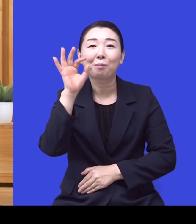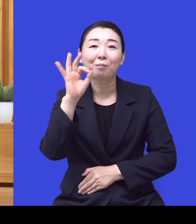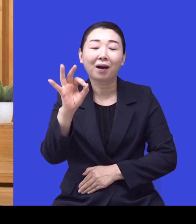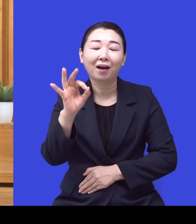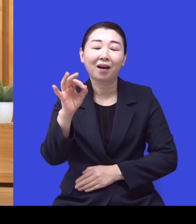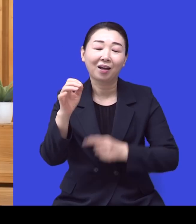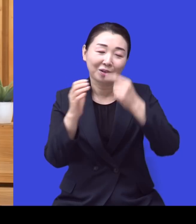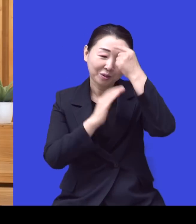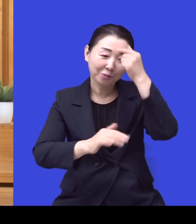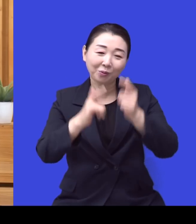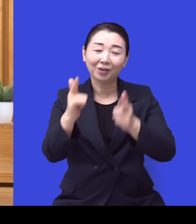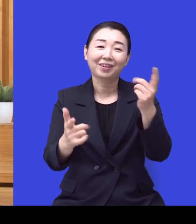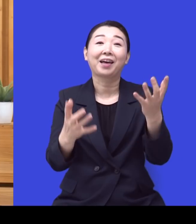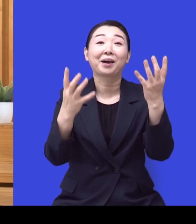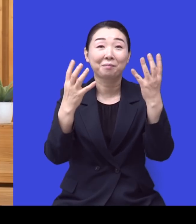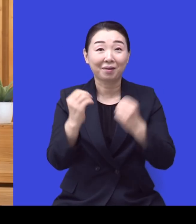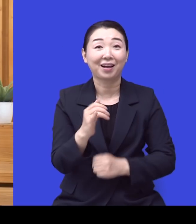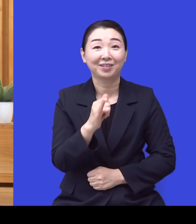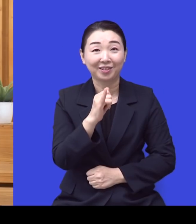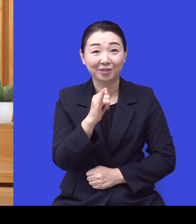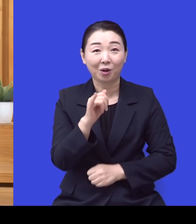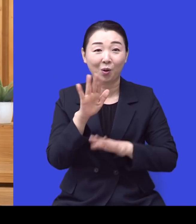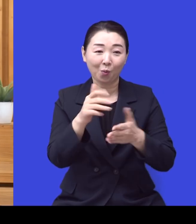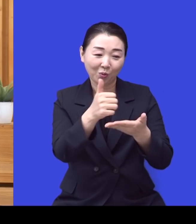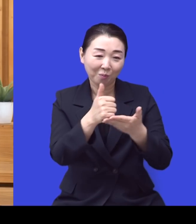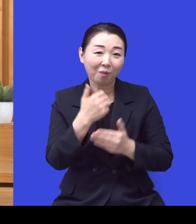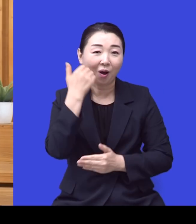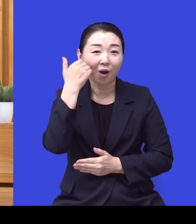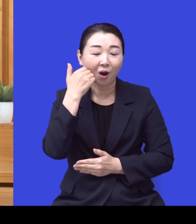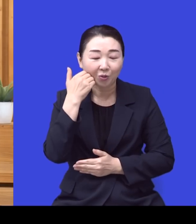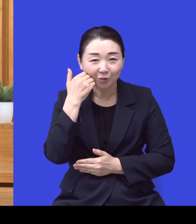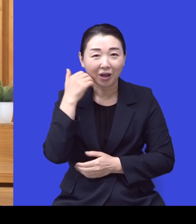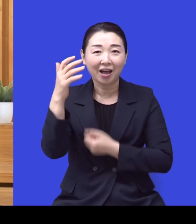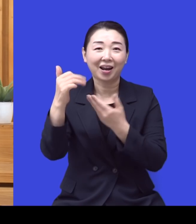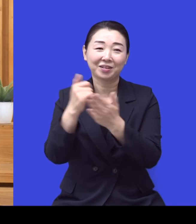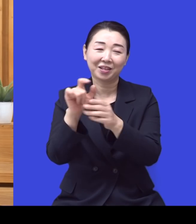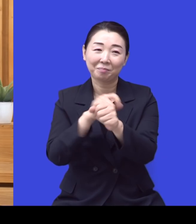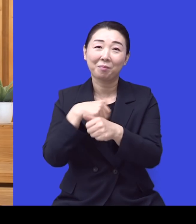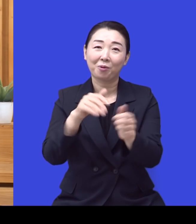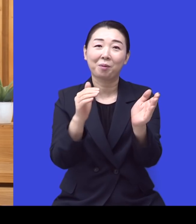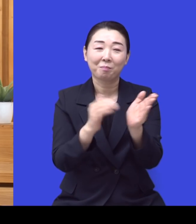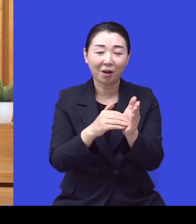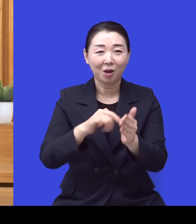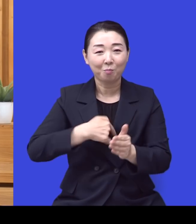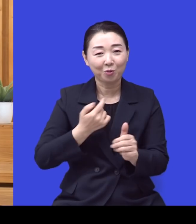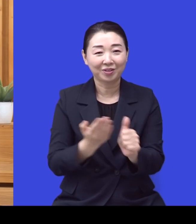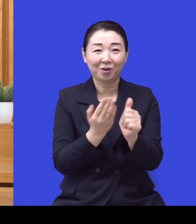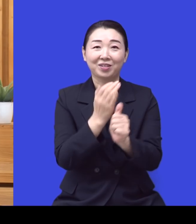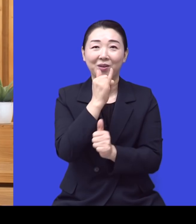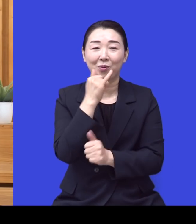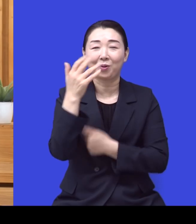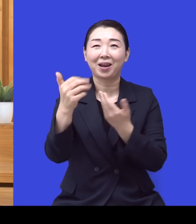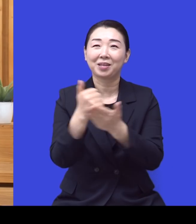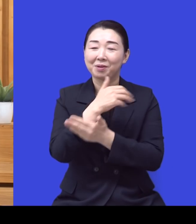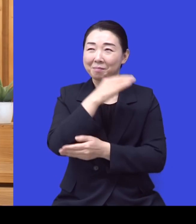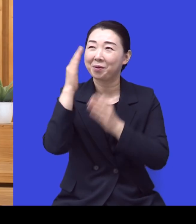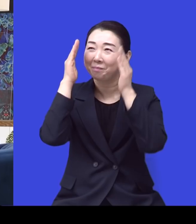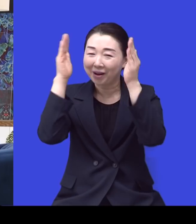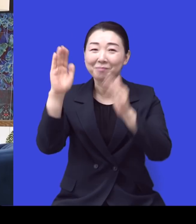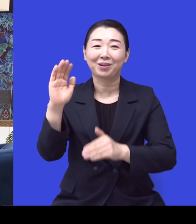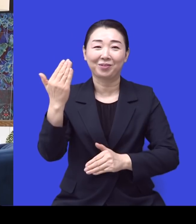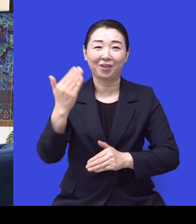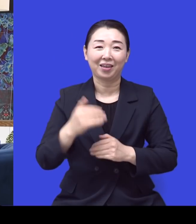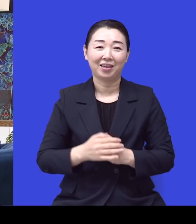분은 하나님이 보내주신 특별한 교인들을 통해서 본인도 성장하게 되시고 또 하나님을 제대로 바라보게 되신 분이라고 합니다. 네,